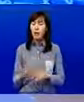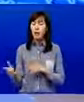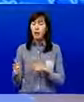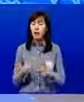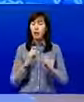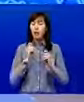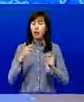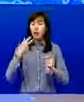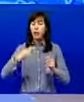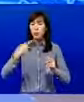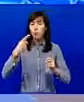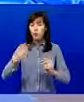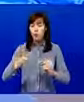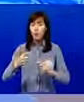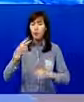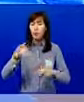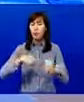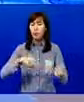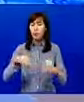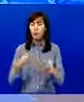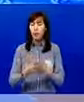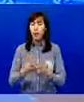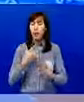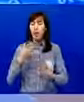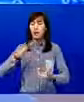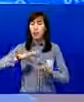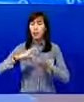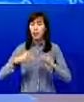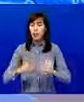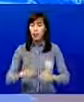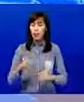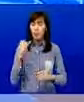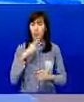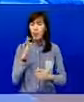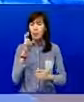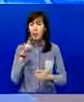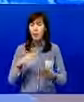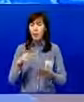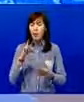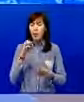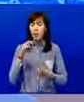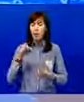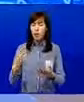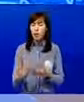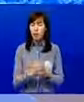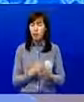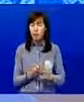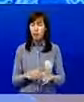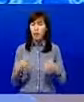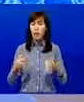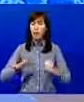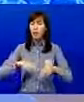жүлдеге 31-де футболшы ұсынылған болатын. Дауыс беру қорытынсы бойынша ең көп ұпайды Криштиан Роналду жинады. Осы және